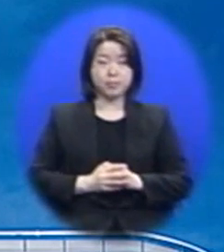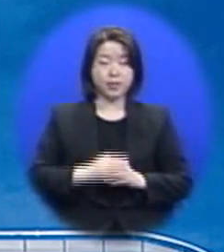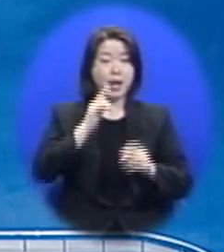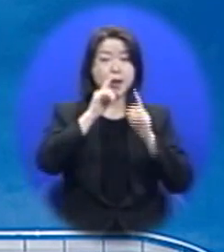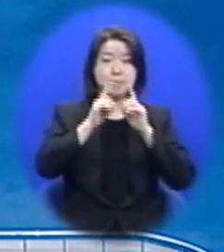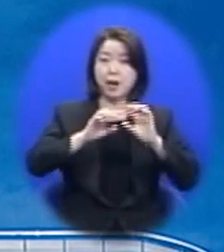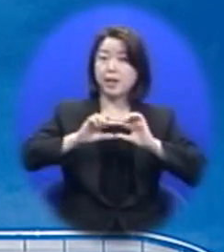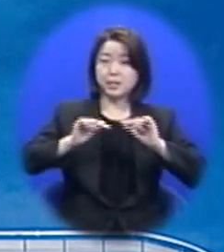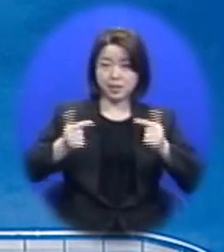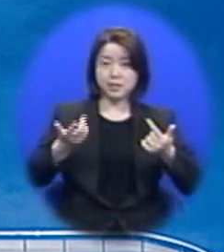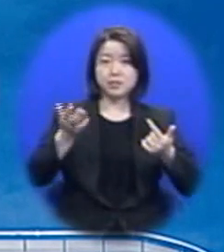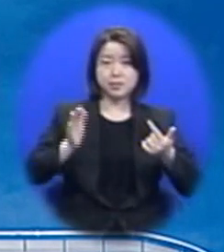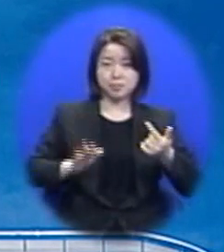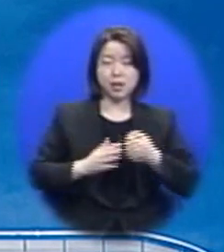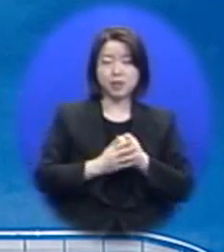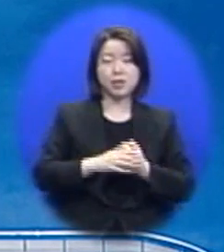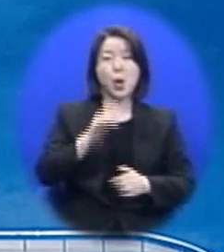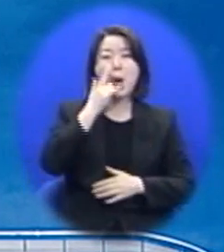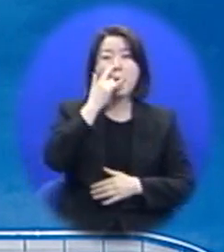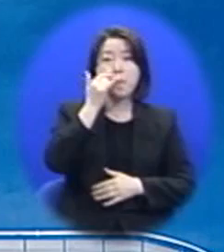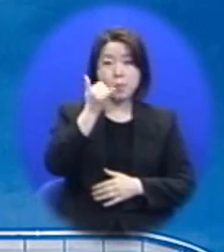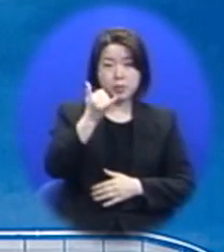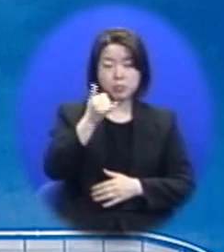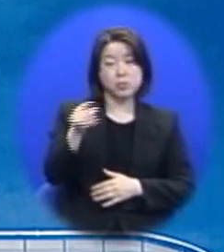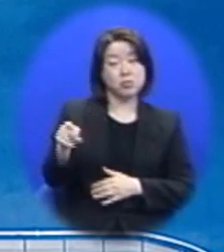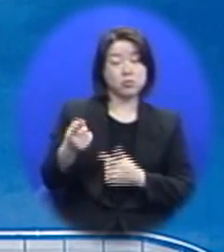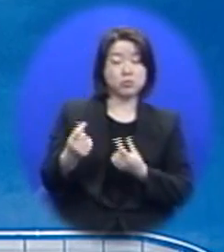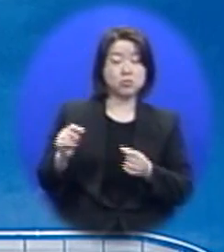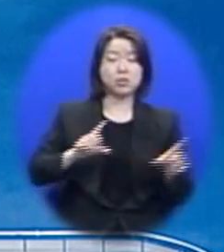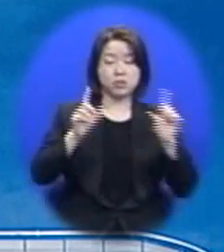말은 안 하지만 엄마 아빠도 그렇게 살았잖아요.